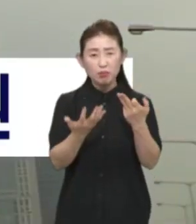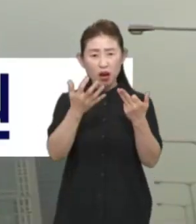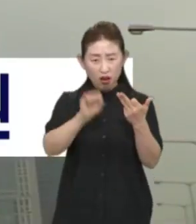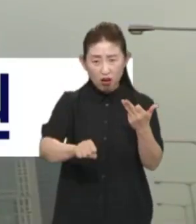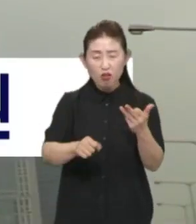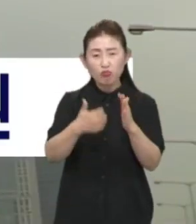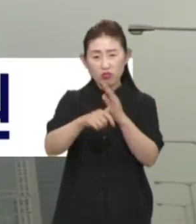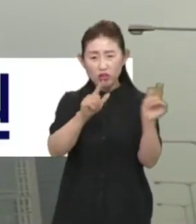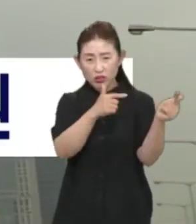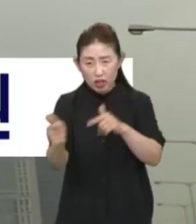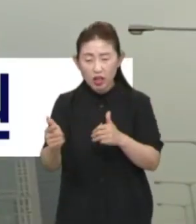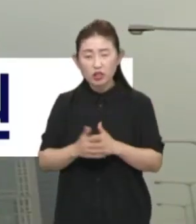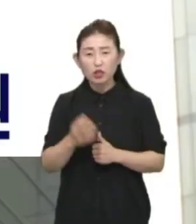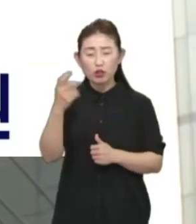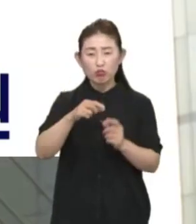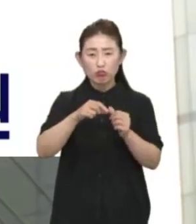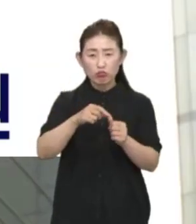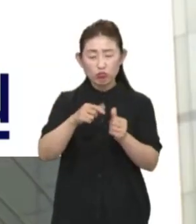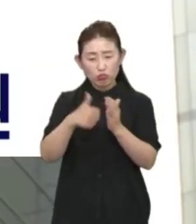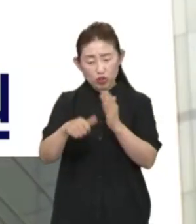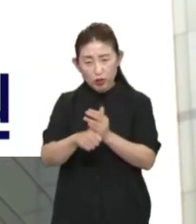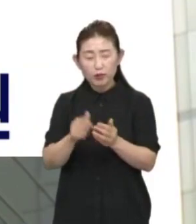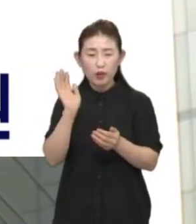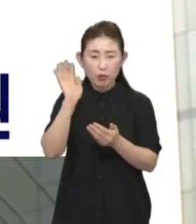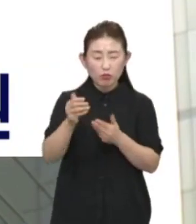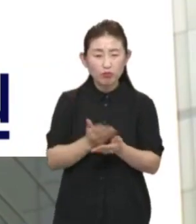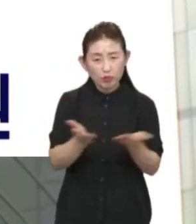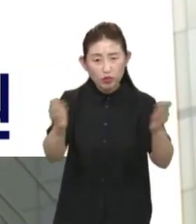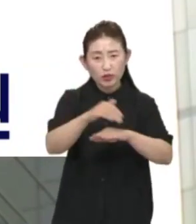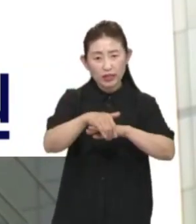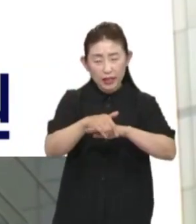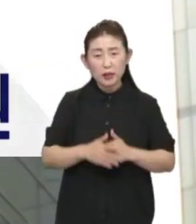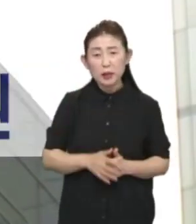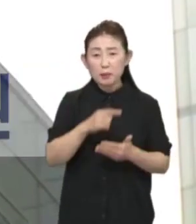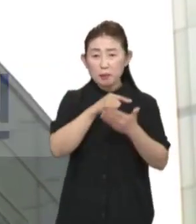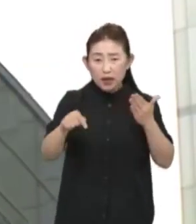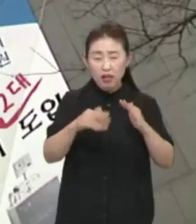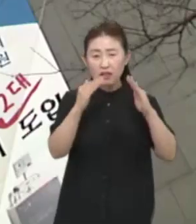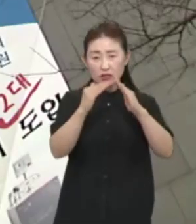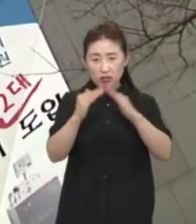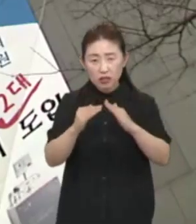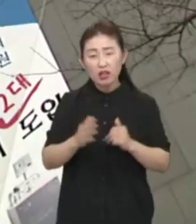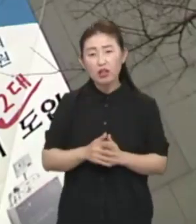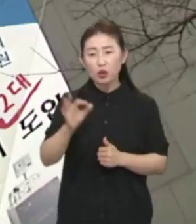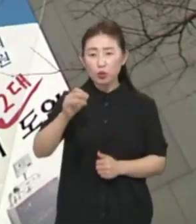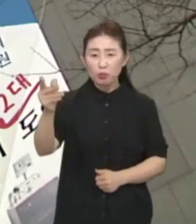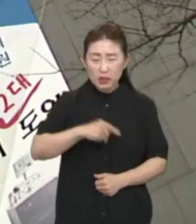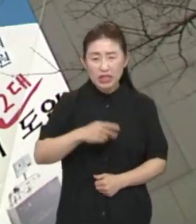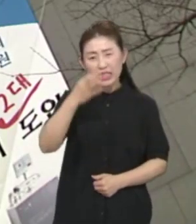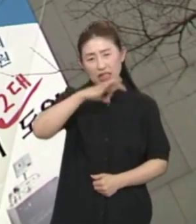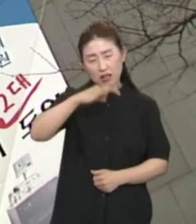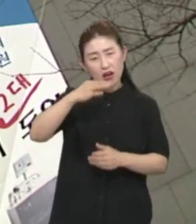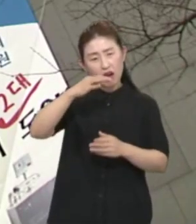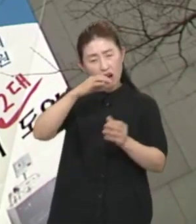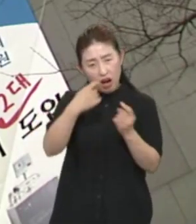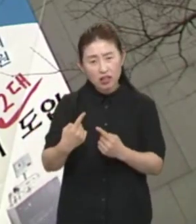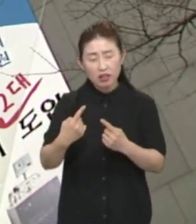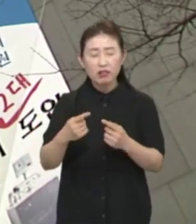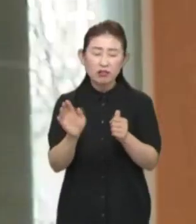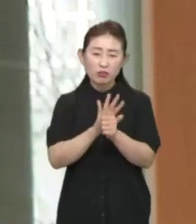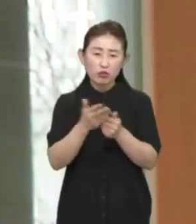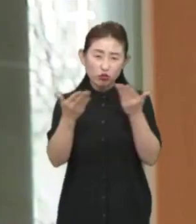상당의 생필품과 구호 물품을 추가로 제공할 예정이며 수혜 가구를 대상으로 대출금리 감면 등 금융